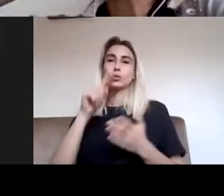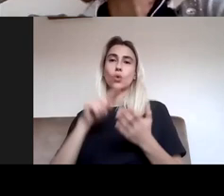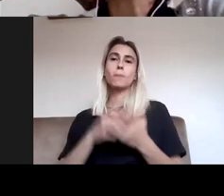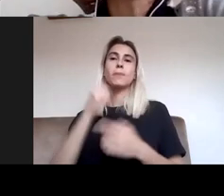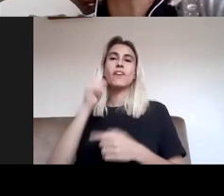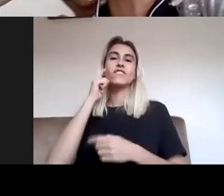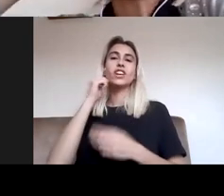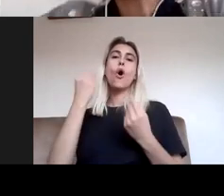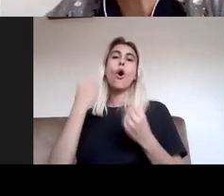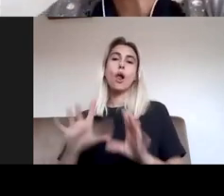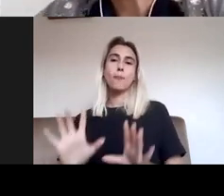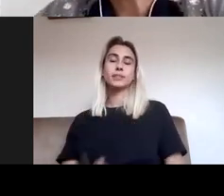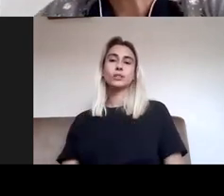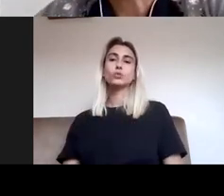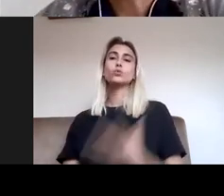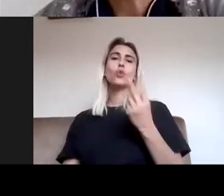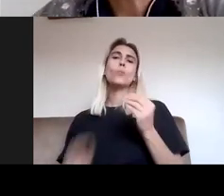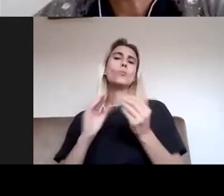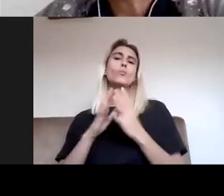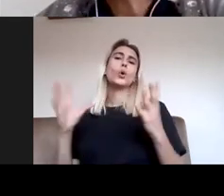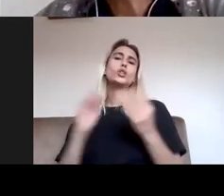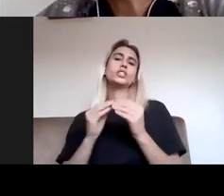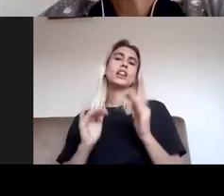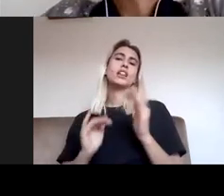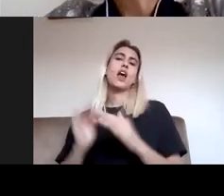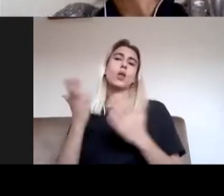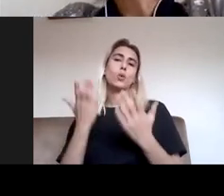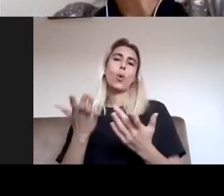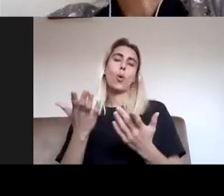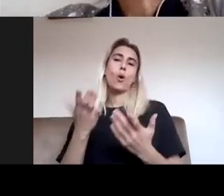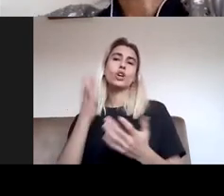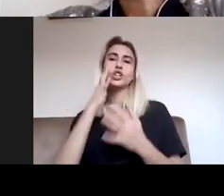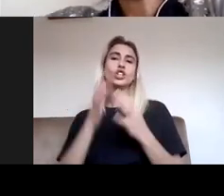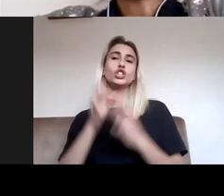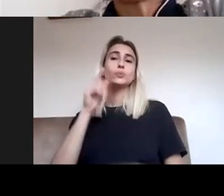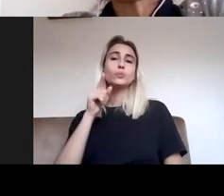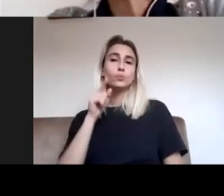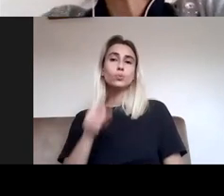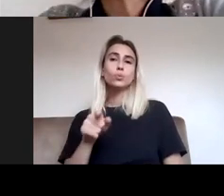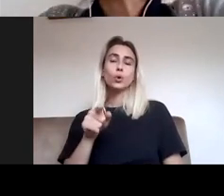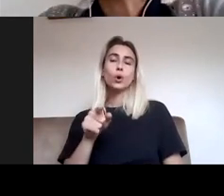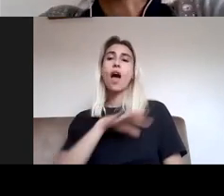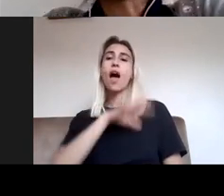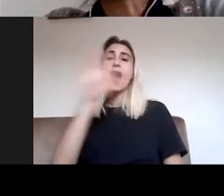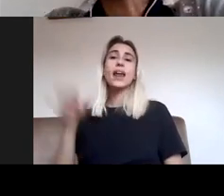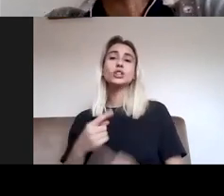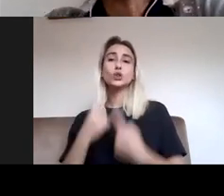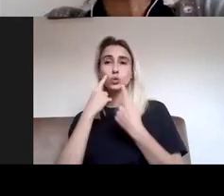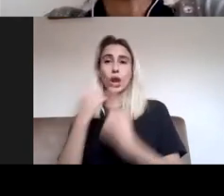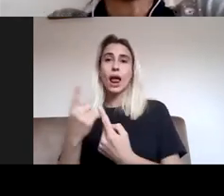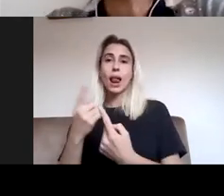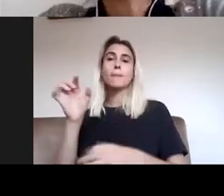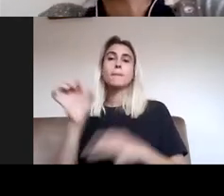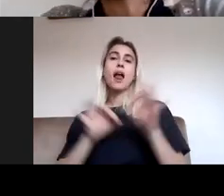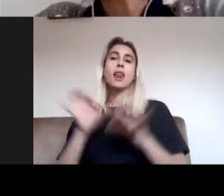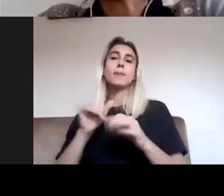fikrin olmaması çok büyük sıkıntı yaratıyor. Çünkü kişi bunu herkese yönelik olarak planlaması